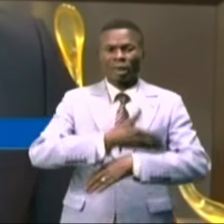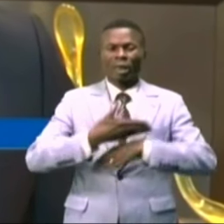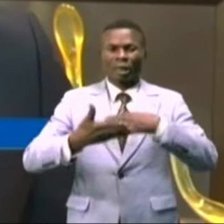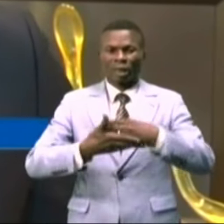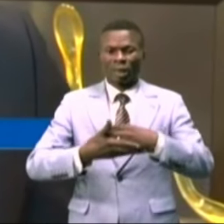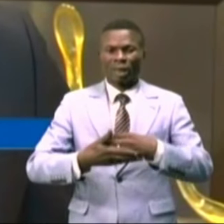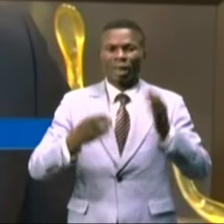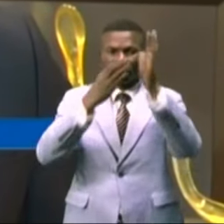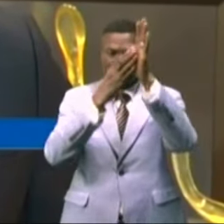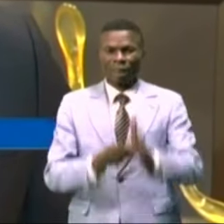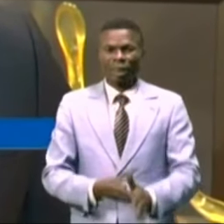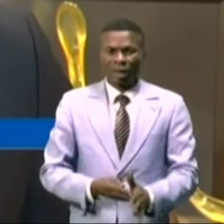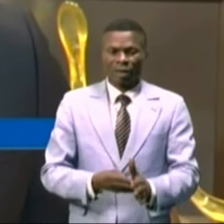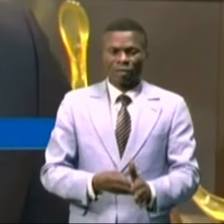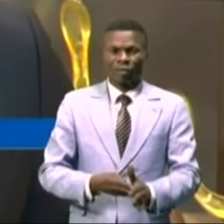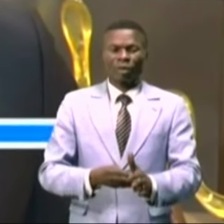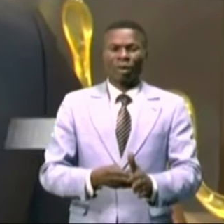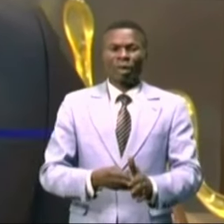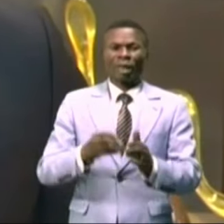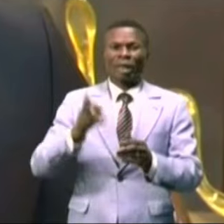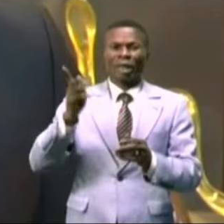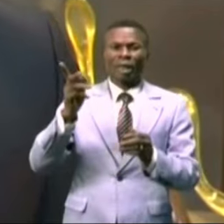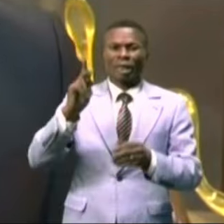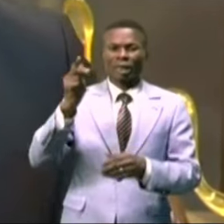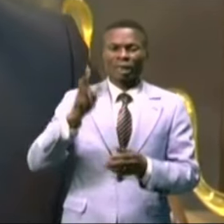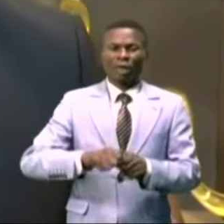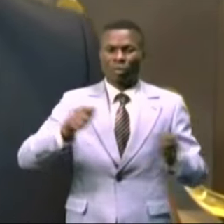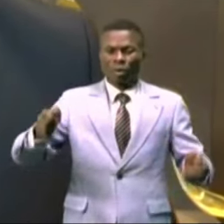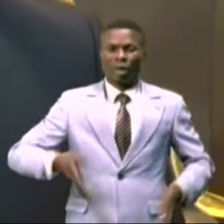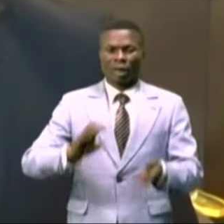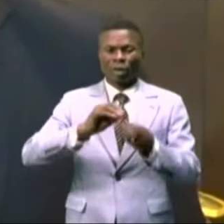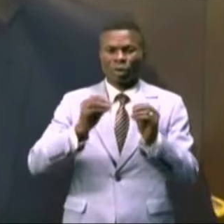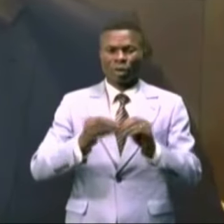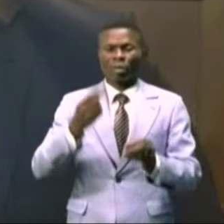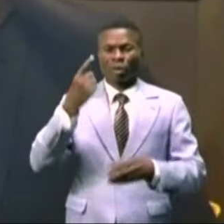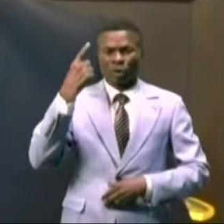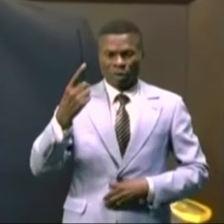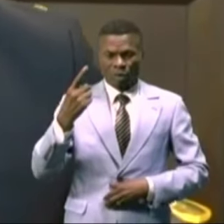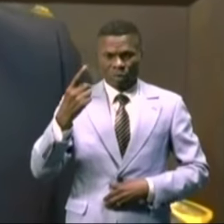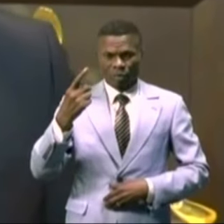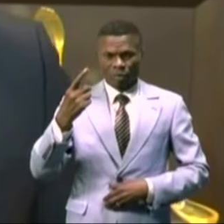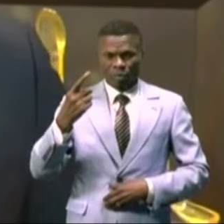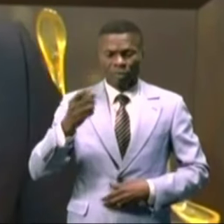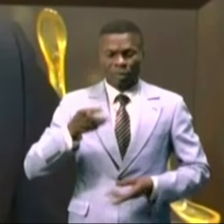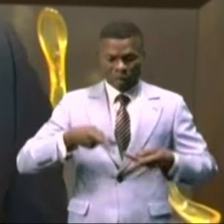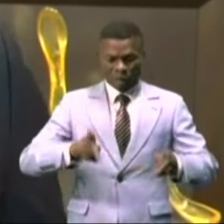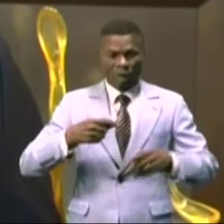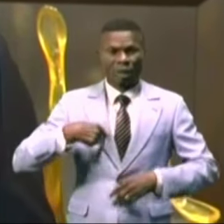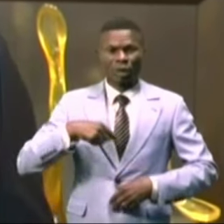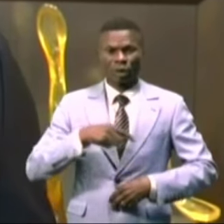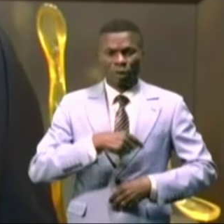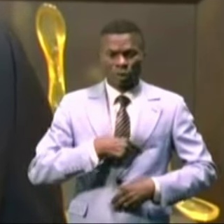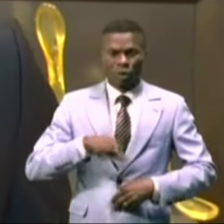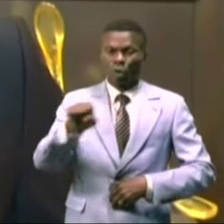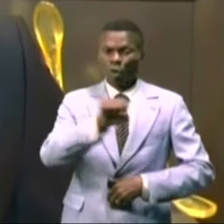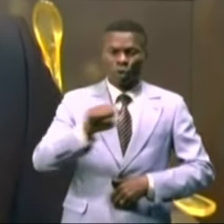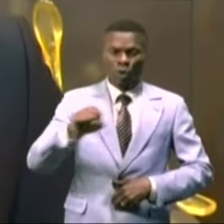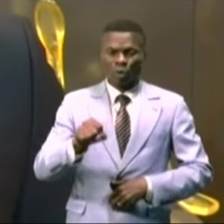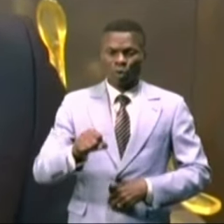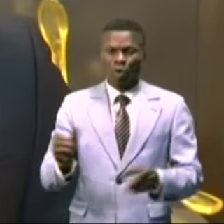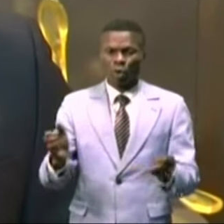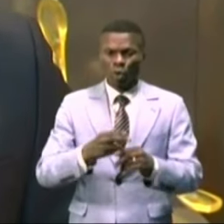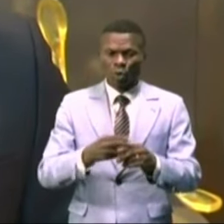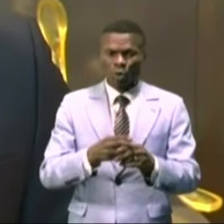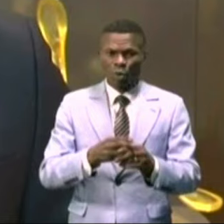de 900 bitumages de 900 km sur la route nationale numéro 1 qui nous permettra de prendre une voiture Ketch et de